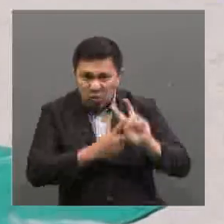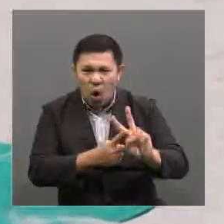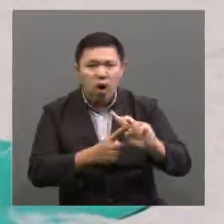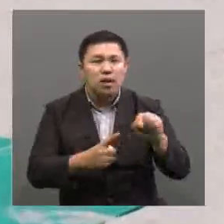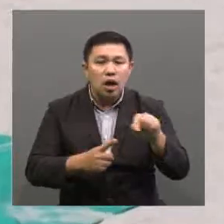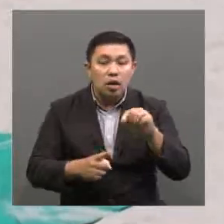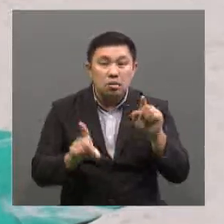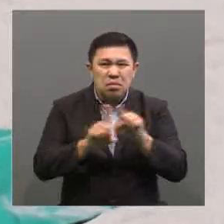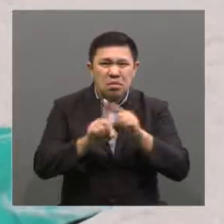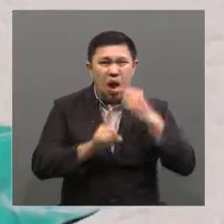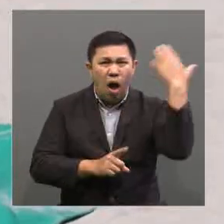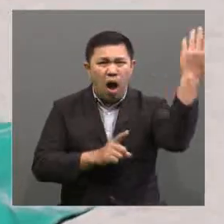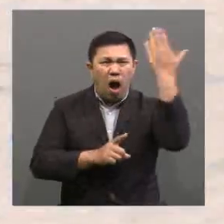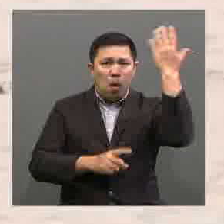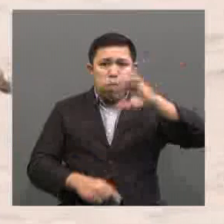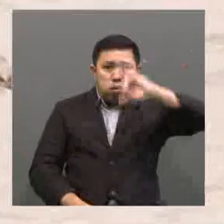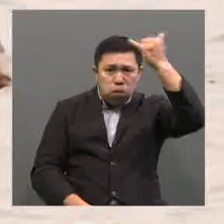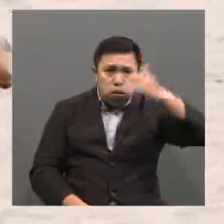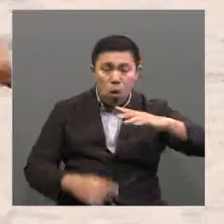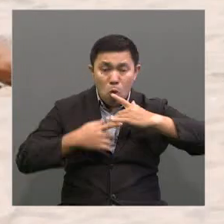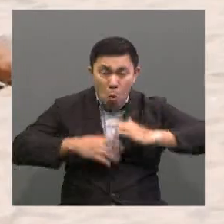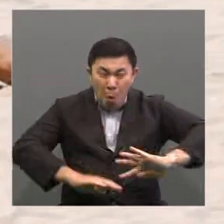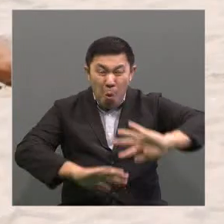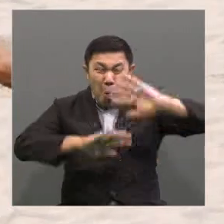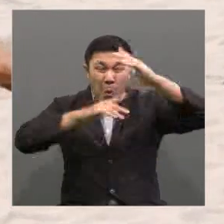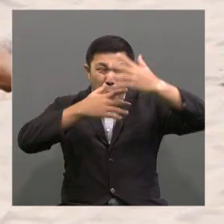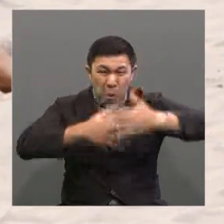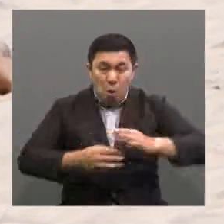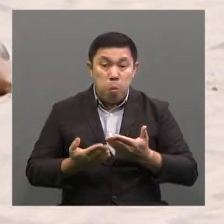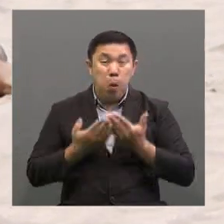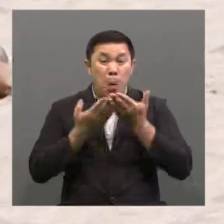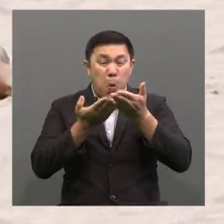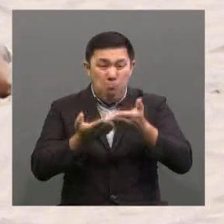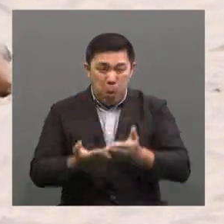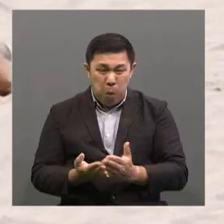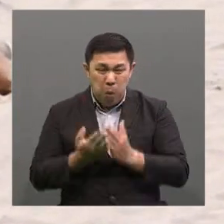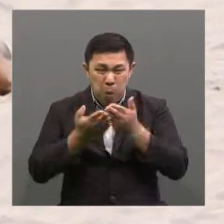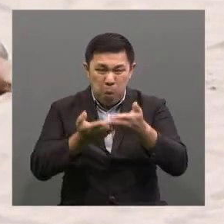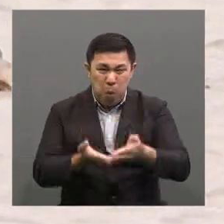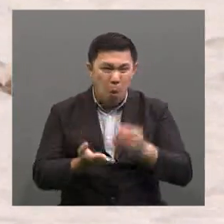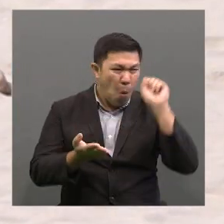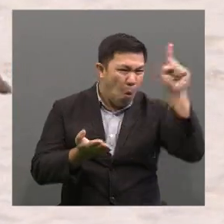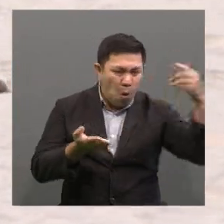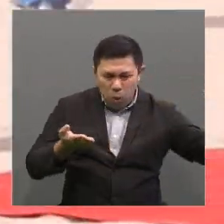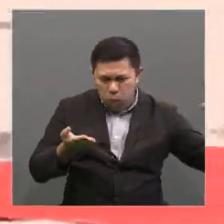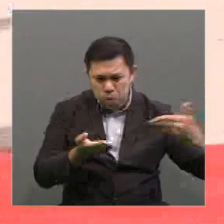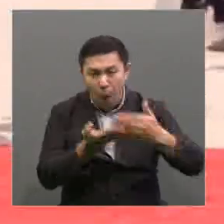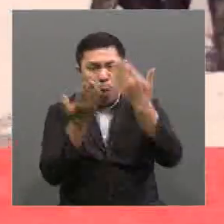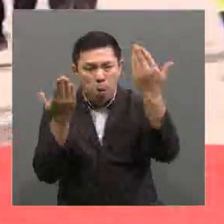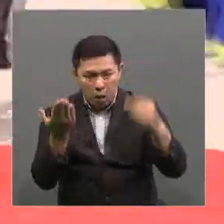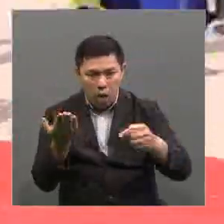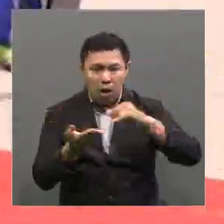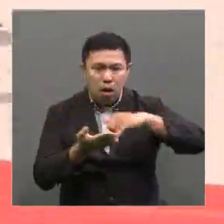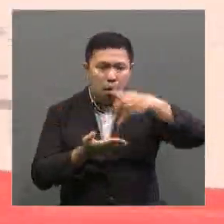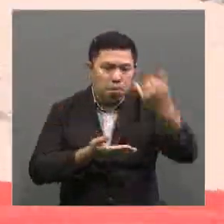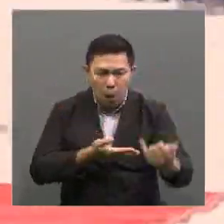เขาจำลองว่ามันมีอากาศแปรปรวนมากทะเลมีคลื่นสูงเรือโดยสารไปชนกับเรือสปีดโบ๊ททำให้มีผู้บาดเจ็บล